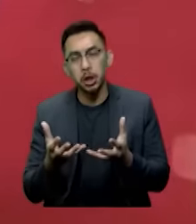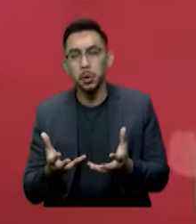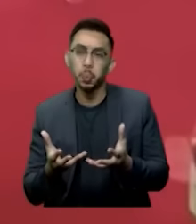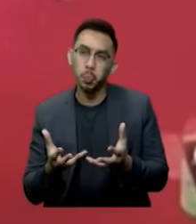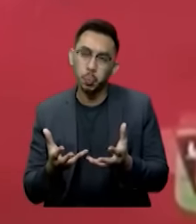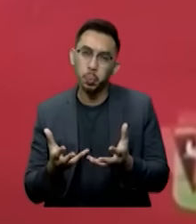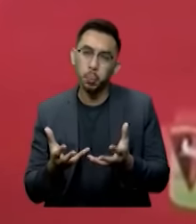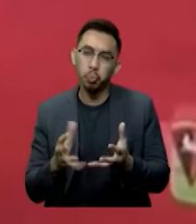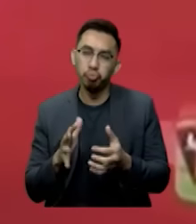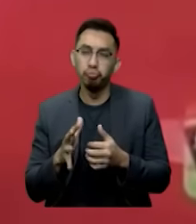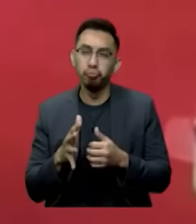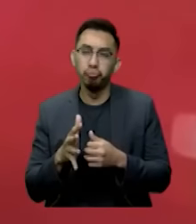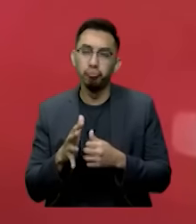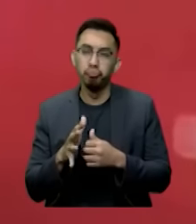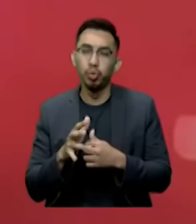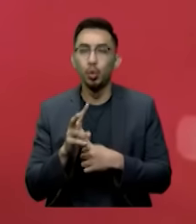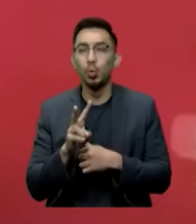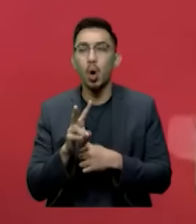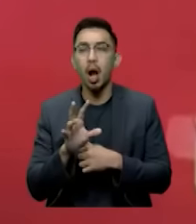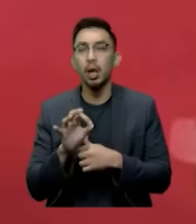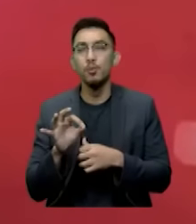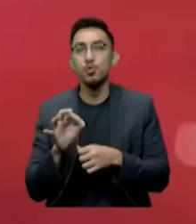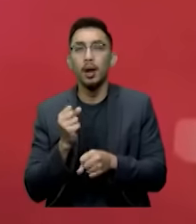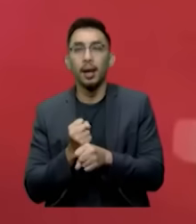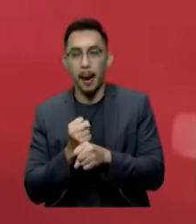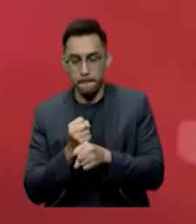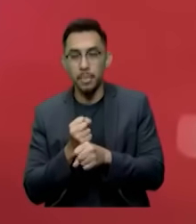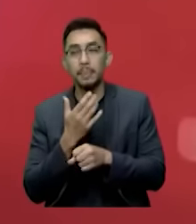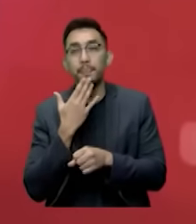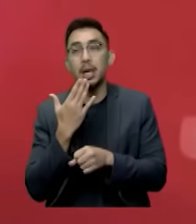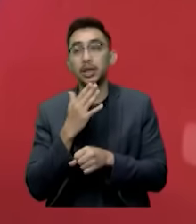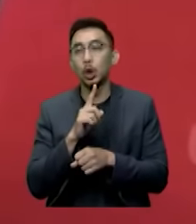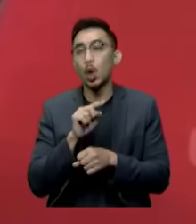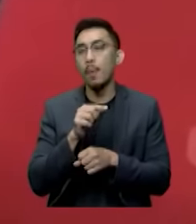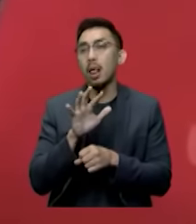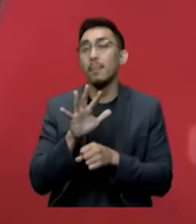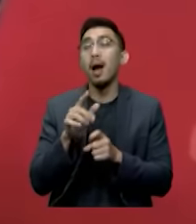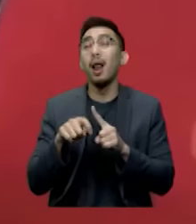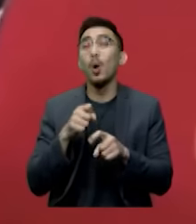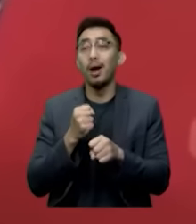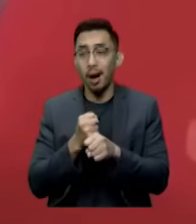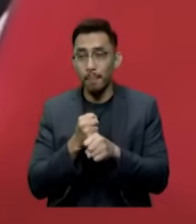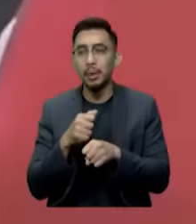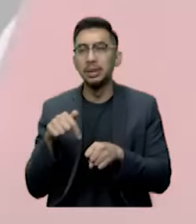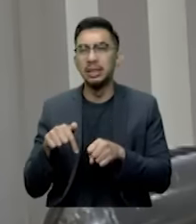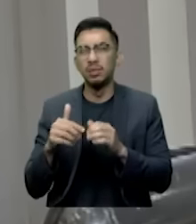2.300 gram ya. Biasanya kan kita 2,5 normalnya. Berarti ini di bawah. Iya, ini di bawah.